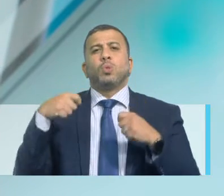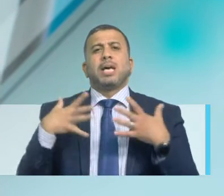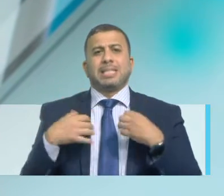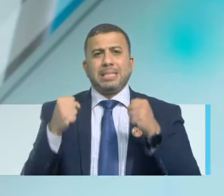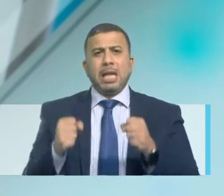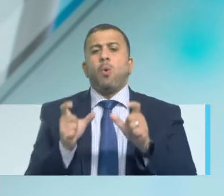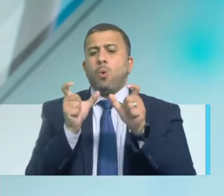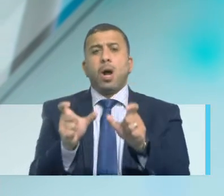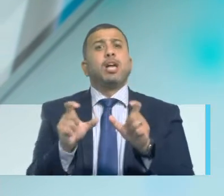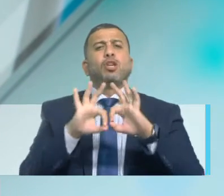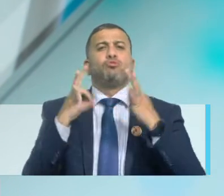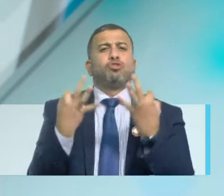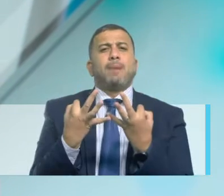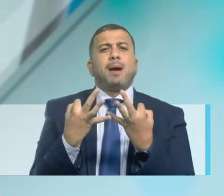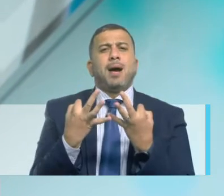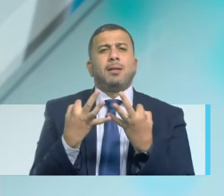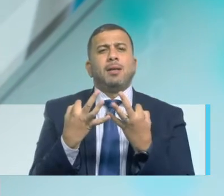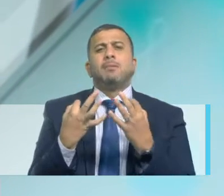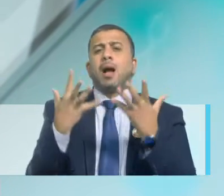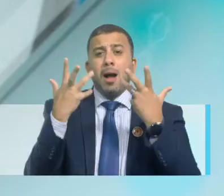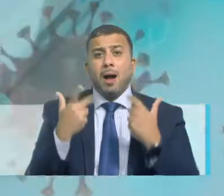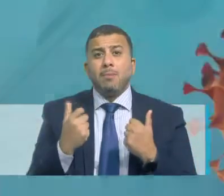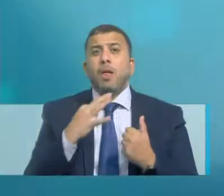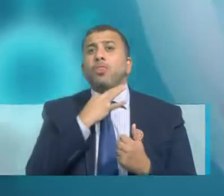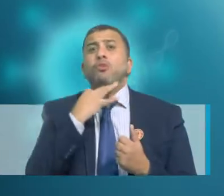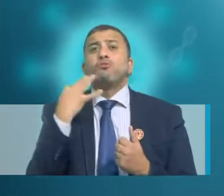أعلنت وزارة الصحة ووقاية المجتمع عن إجراء